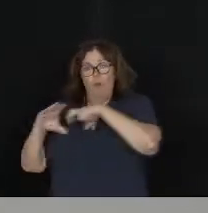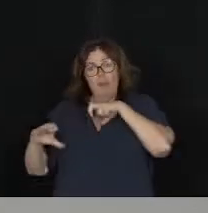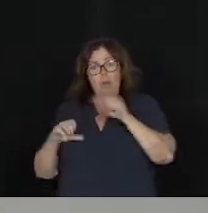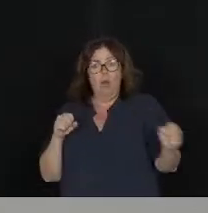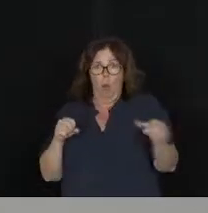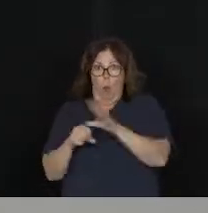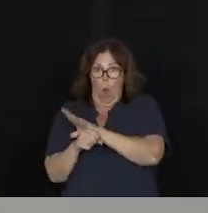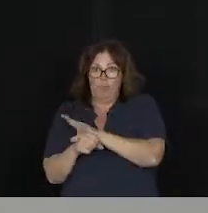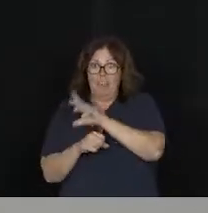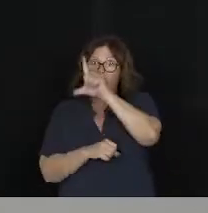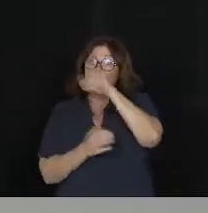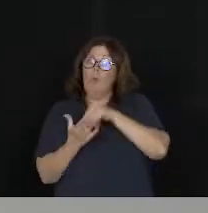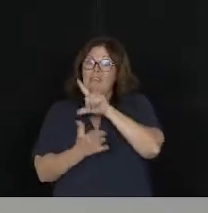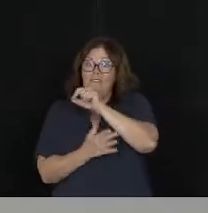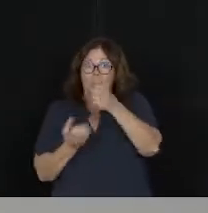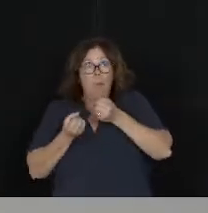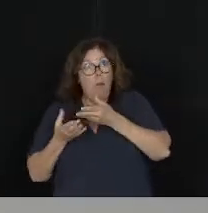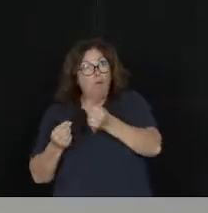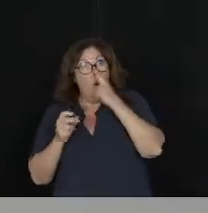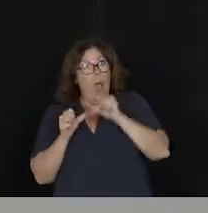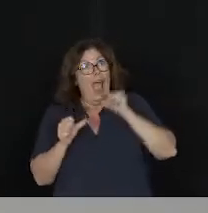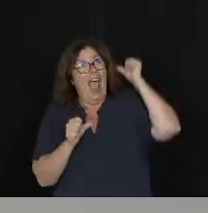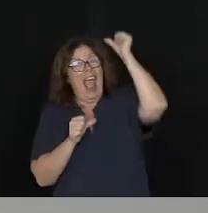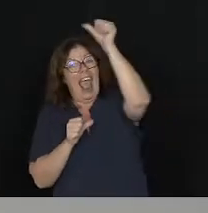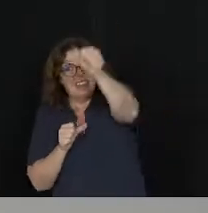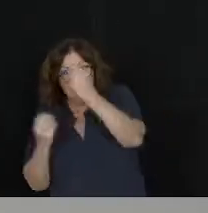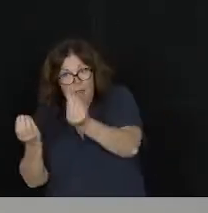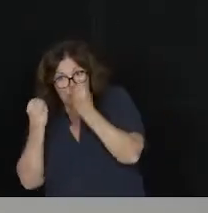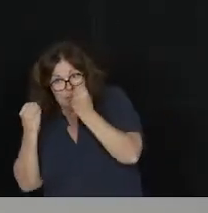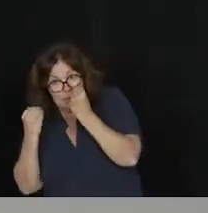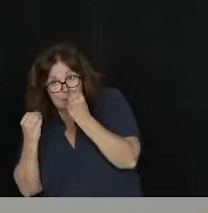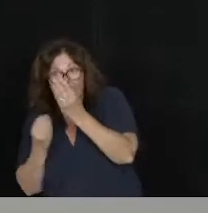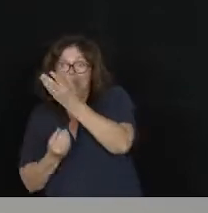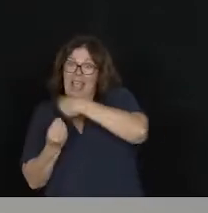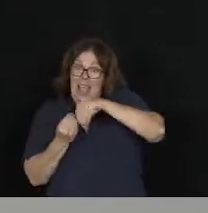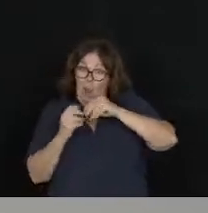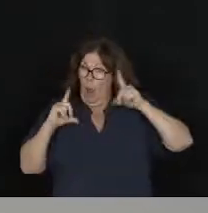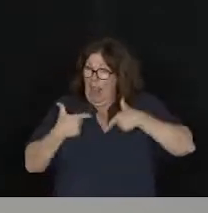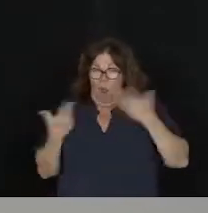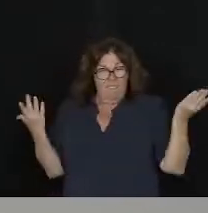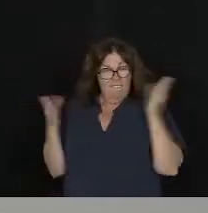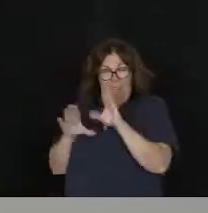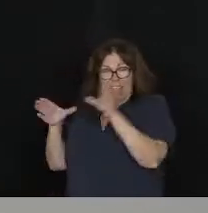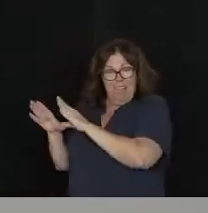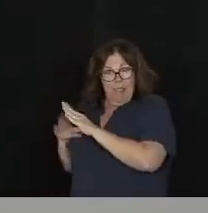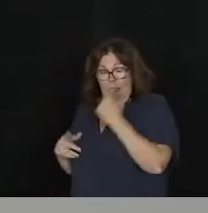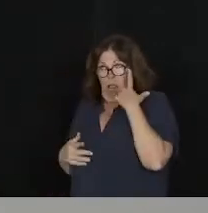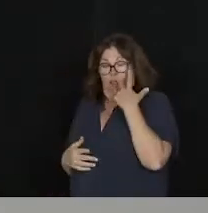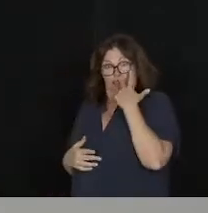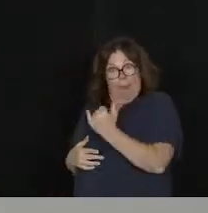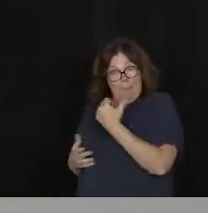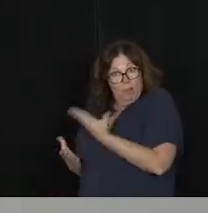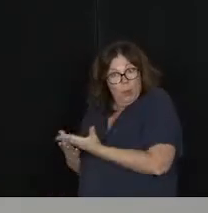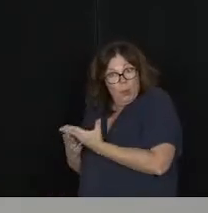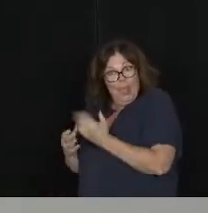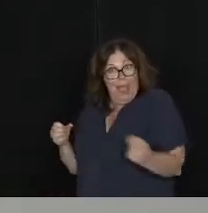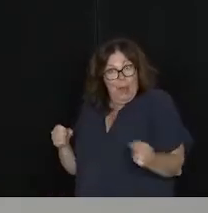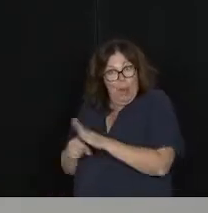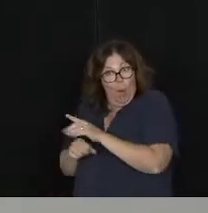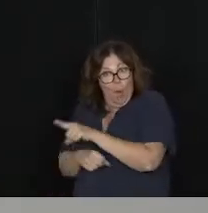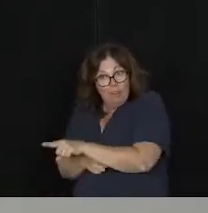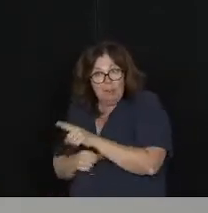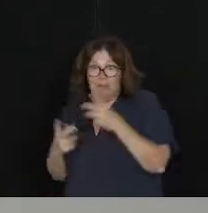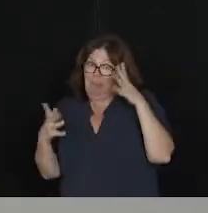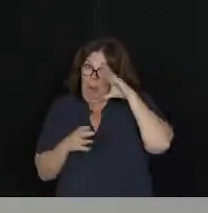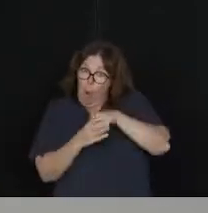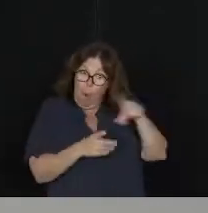initié l'enseignement à distance à grande échelle, alors même que les écoles ont fermé massivement et de façon inédite en 2020 face au Covid-19, notamment en